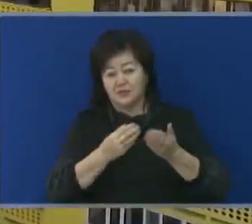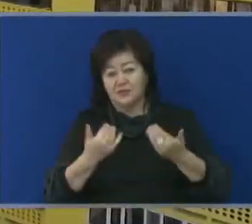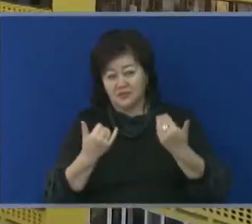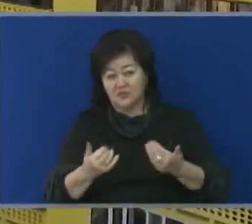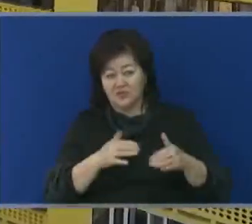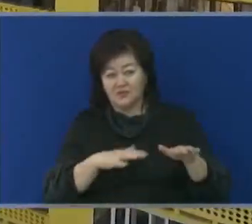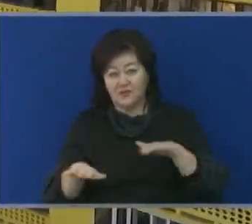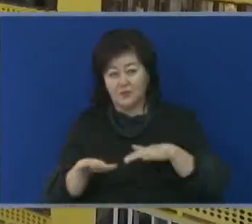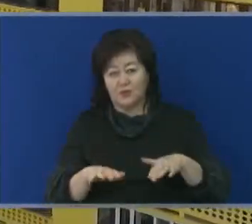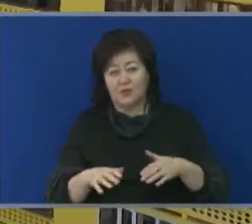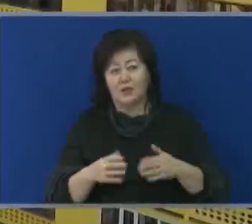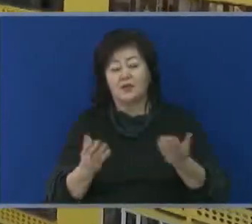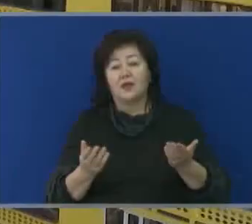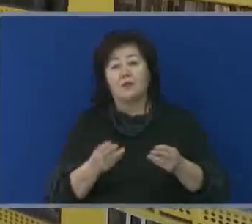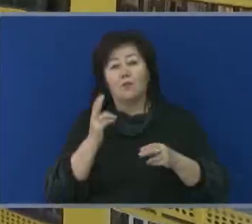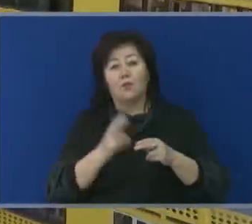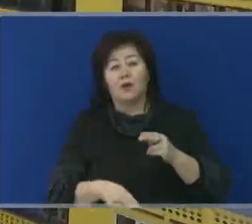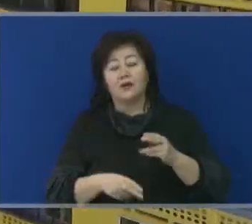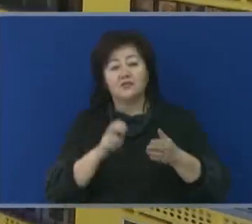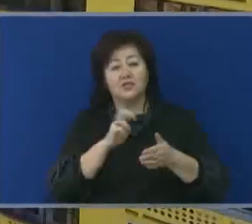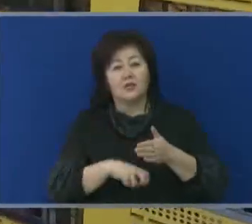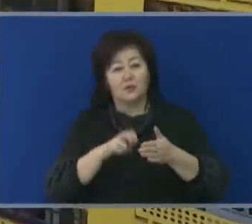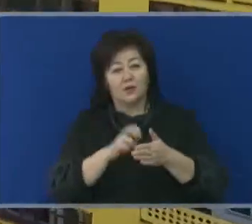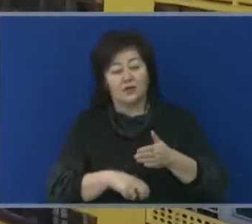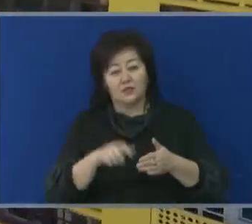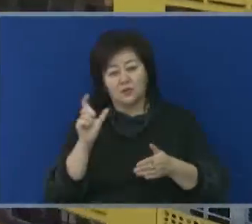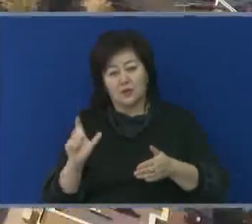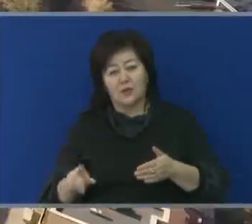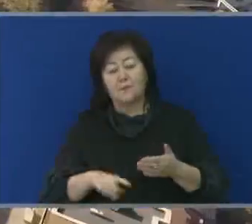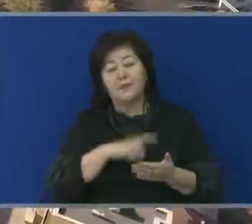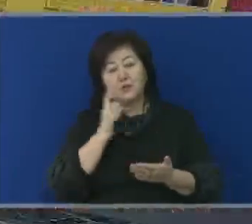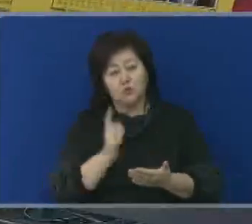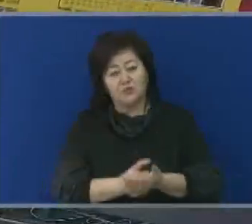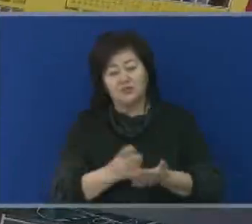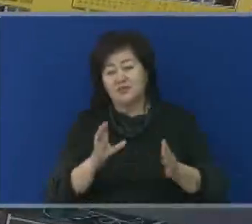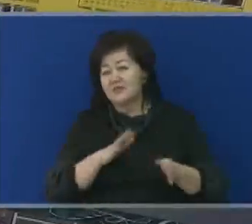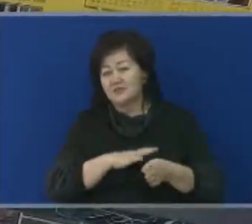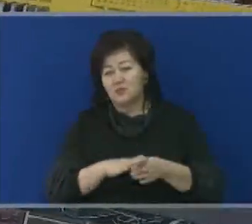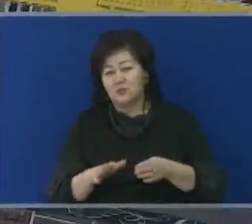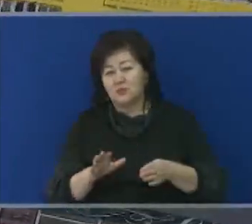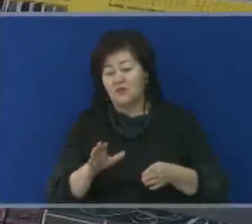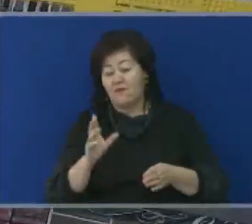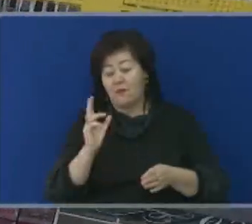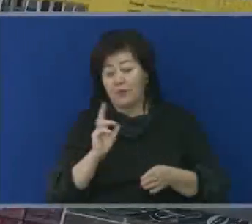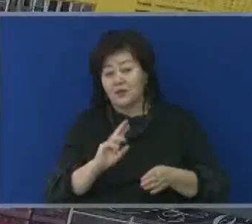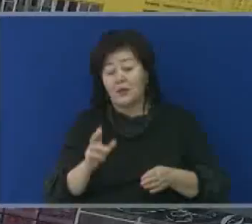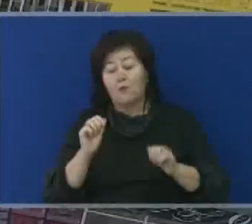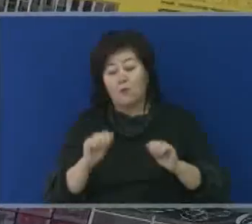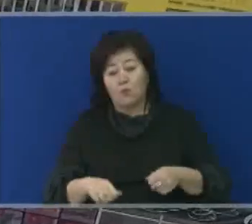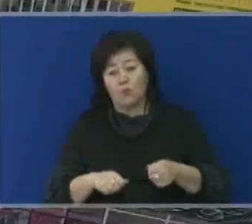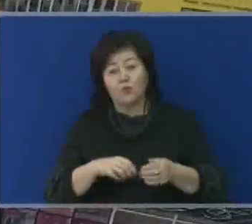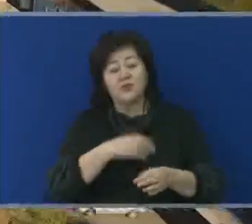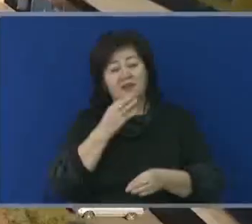жилья. По окончаниям контроля гражданам выдается предупреждение. В случае невыполнения требований они могут быть привлечены